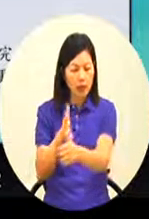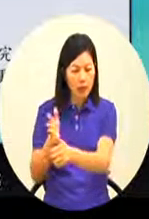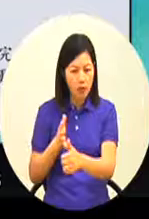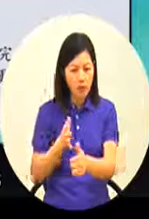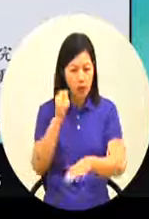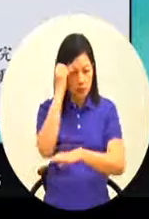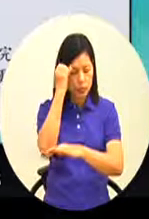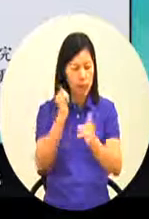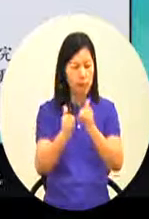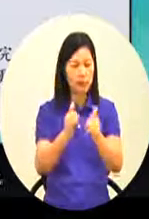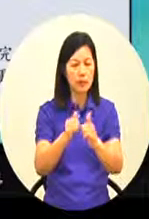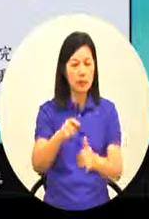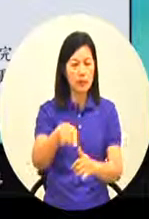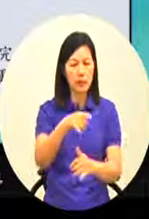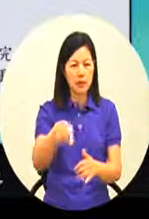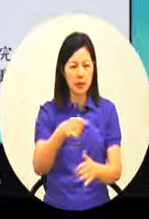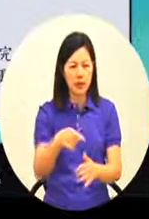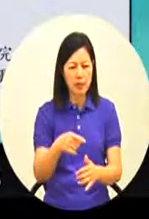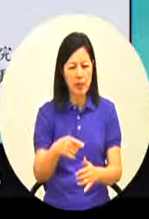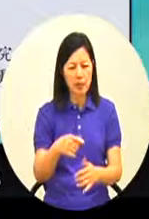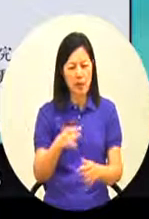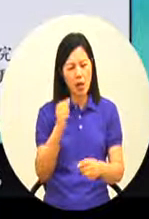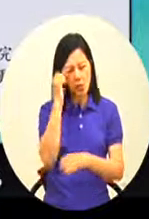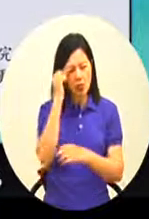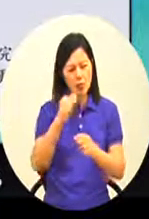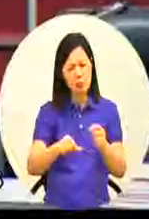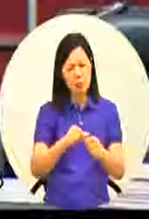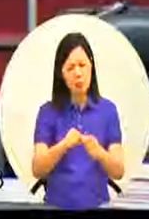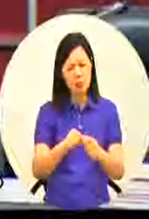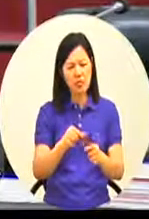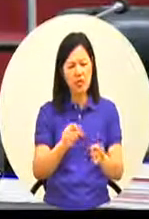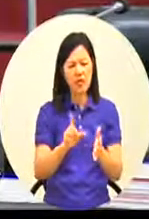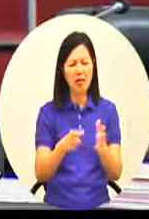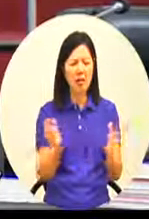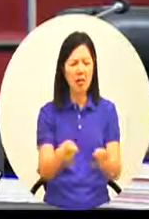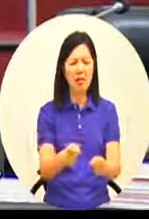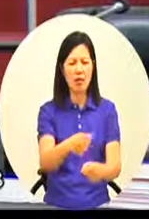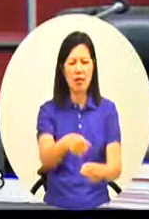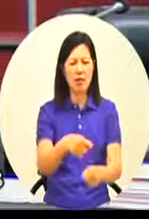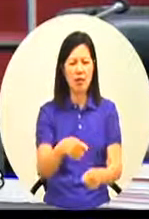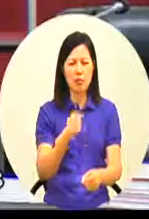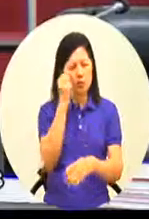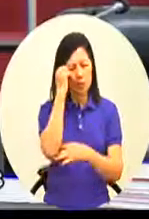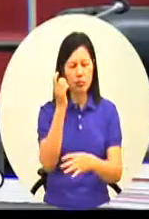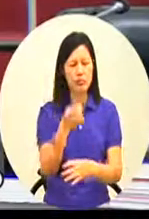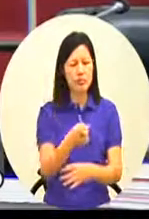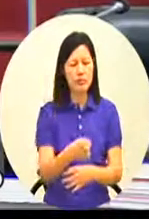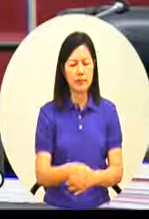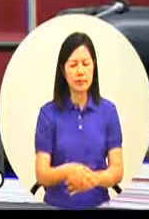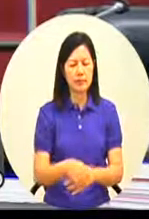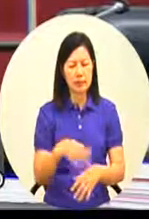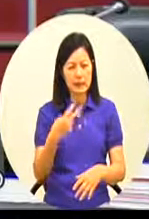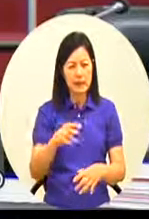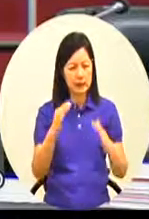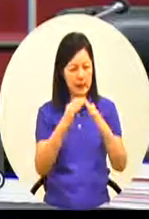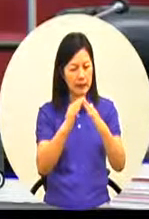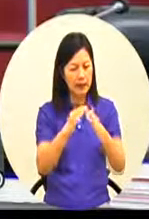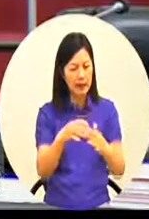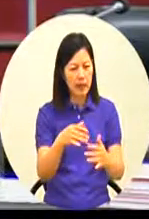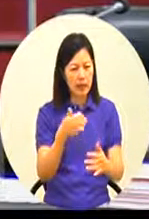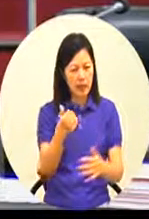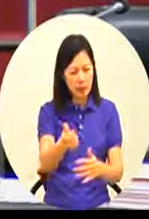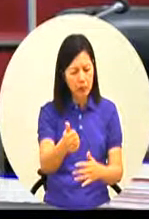民，他们说刚刚好像住大五单，我都无法多住啊。啊，搁有伊迄厝唔知是好啊，歹的厝啊。好像以